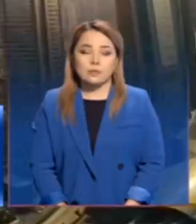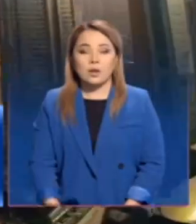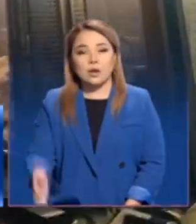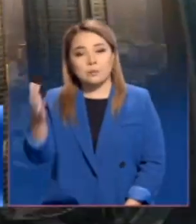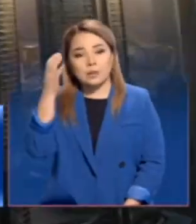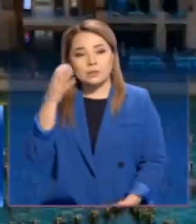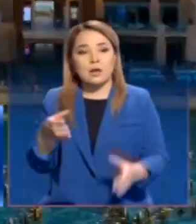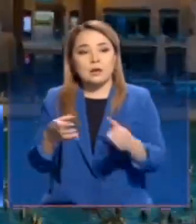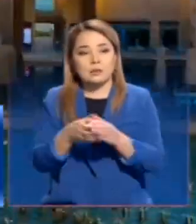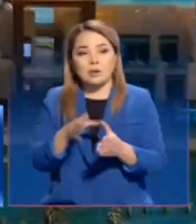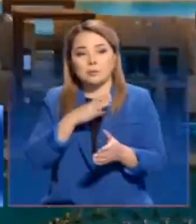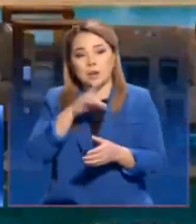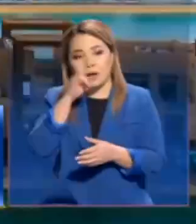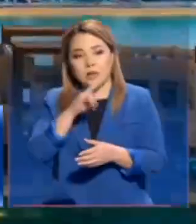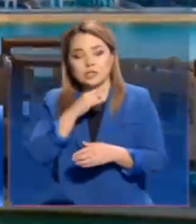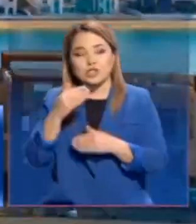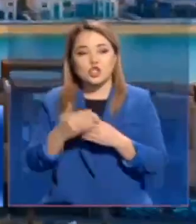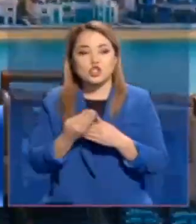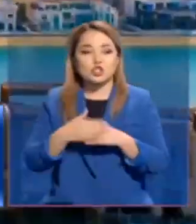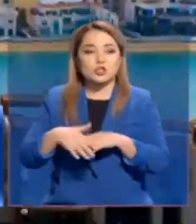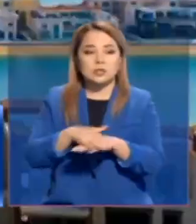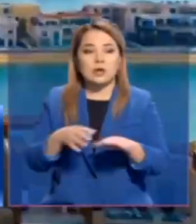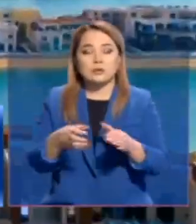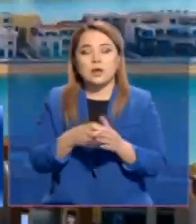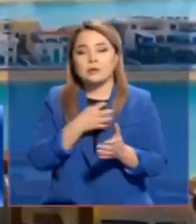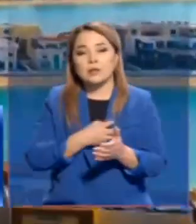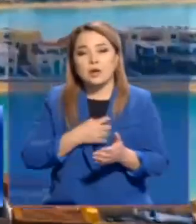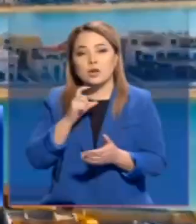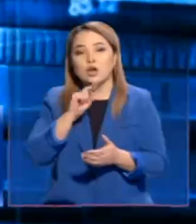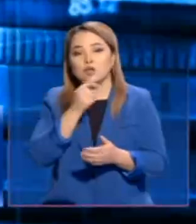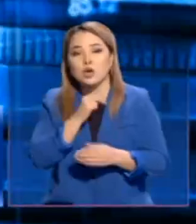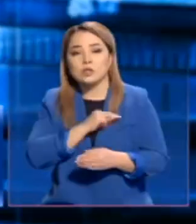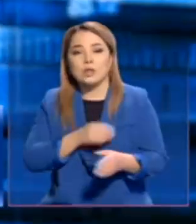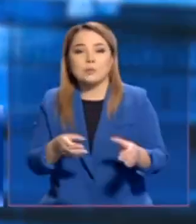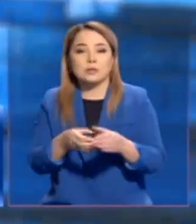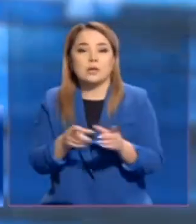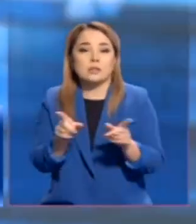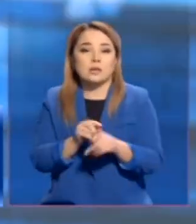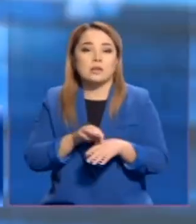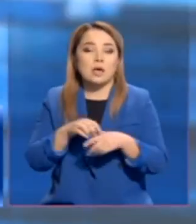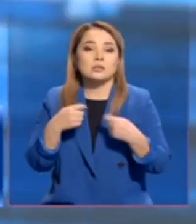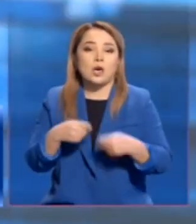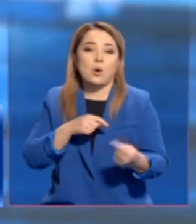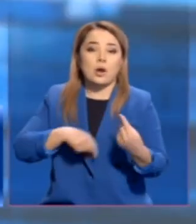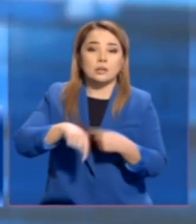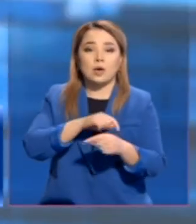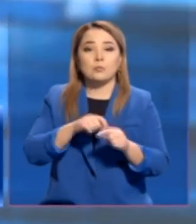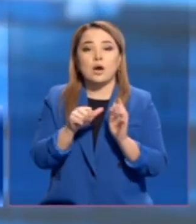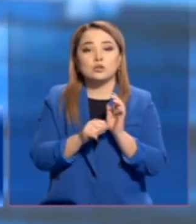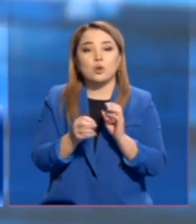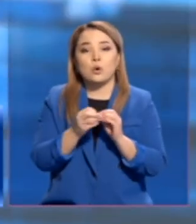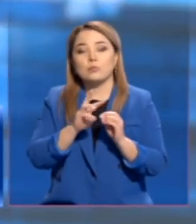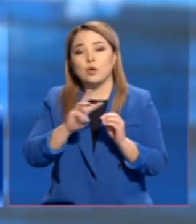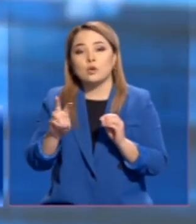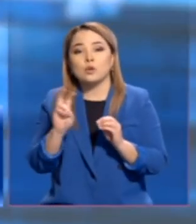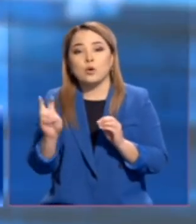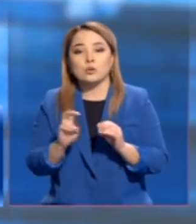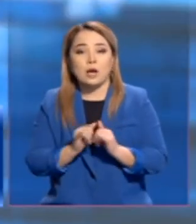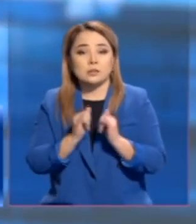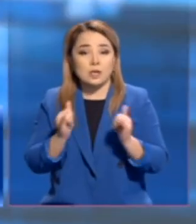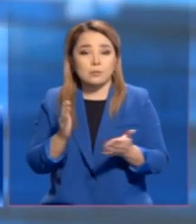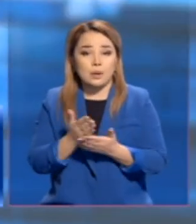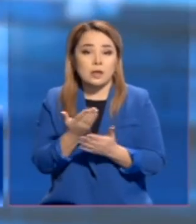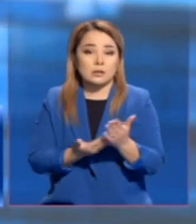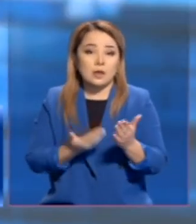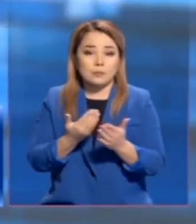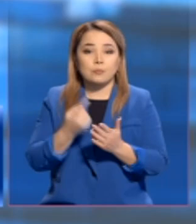Біріккен Араб әмірліктері Қазақстанның таяу шығыстағы негізгі экономикалық серіктесі. Арадағы сауда айналымы былтыр 610 миллион доллардан асты.